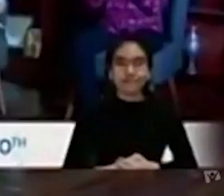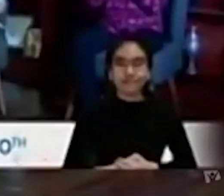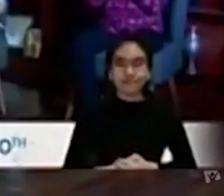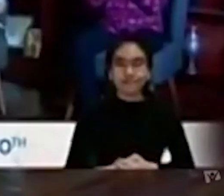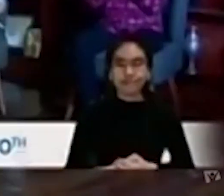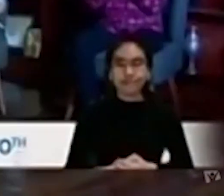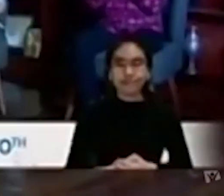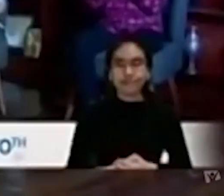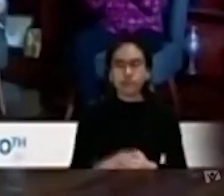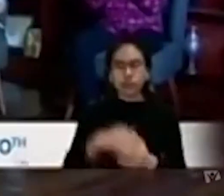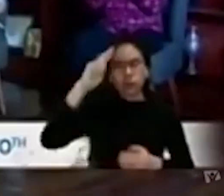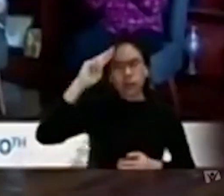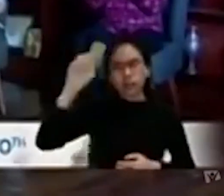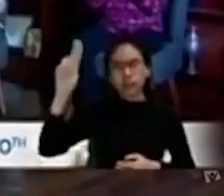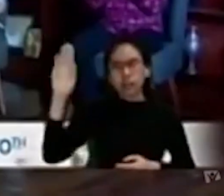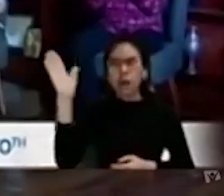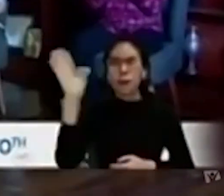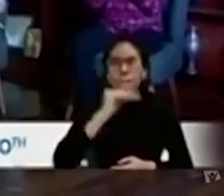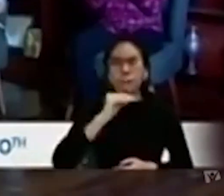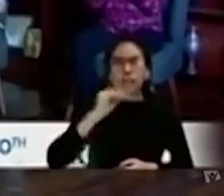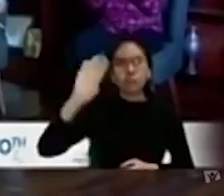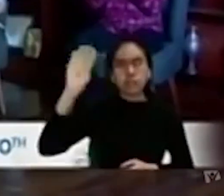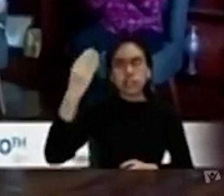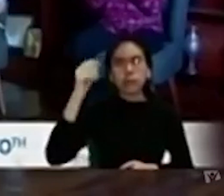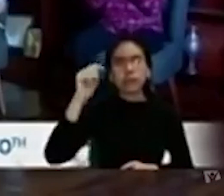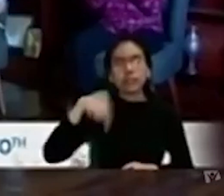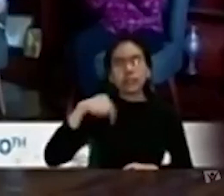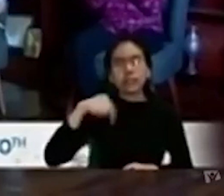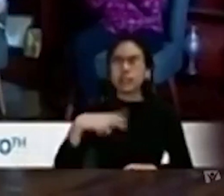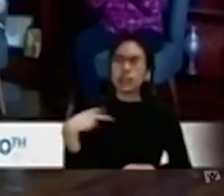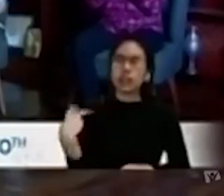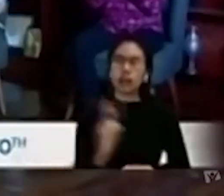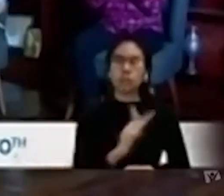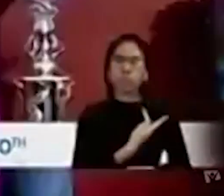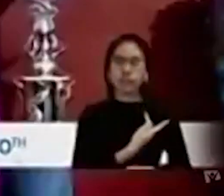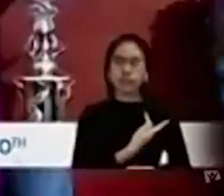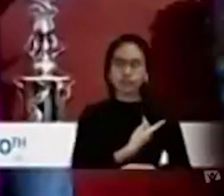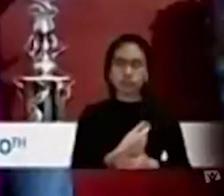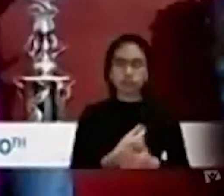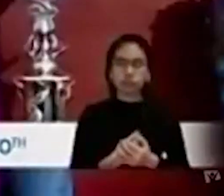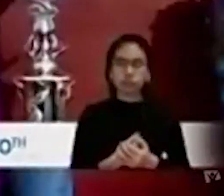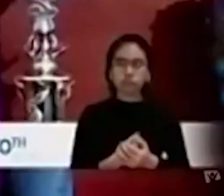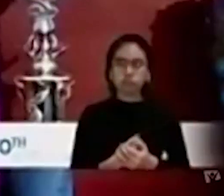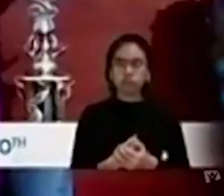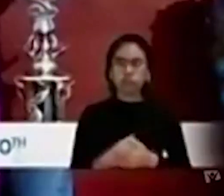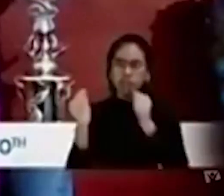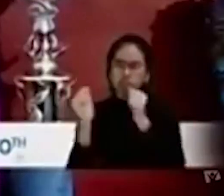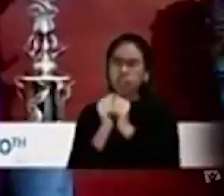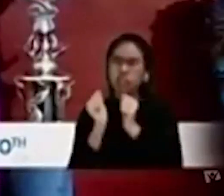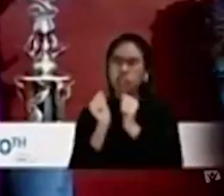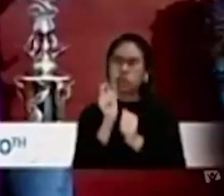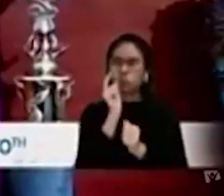Tuhan, pada malam Sabat ini kami berikrar untuk selalu setia kepada Engkau ya